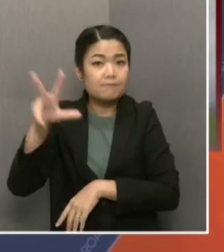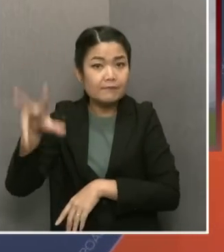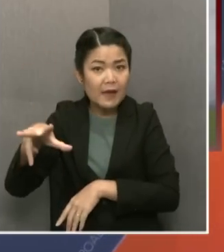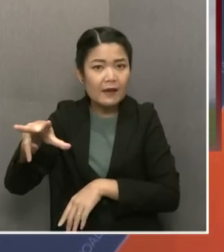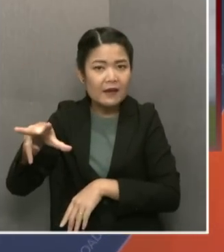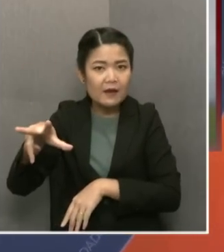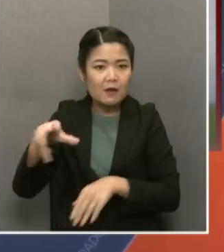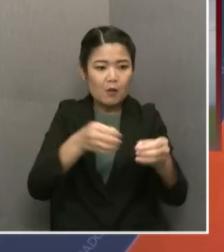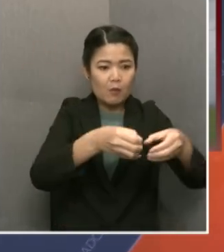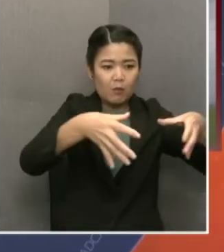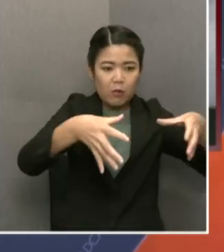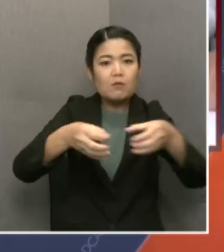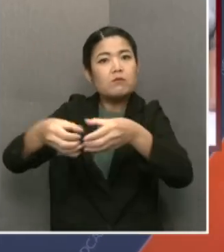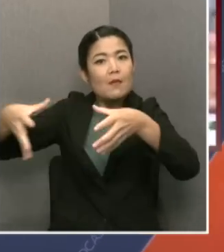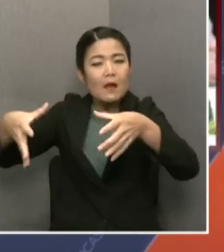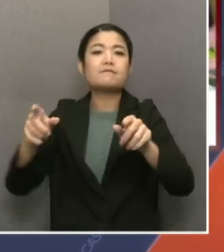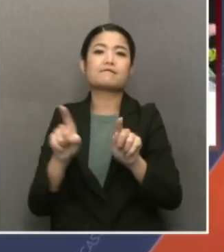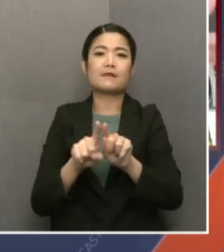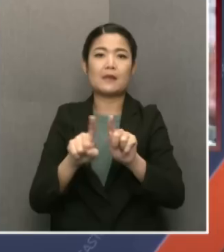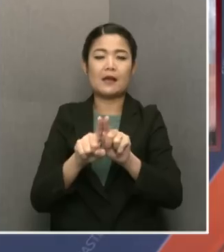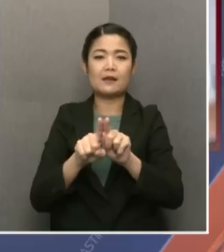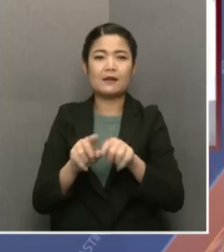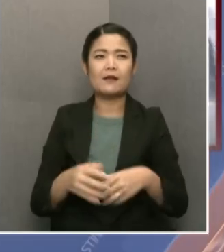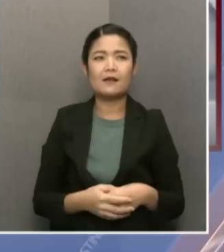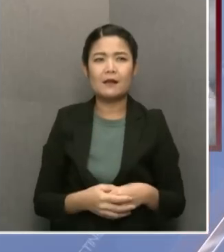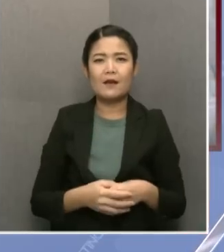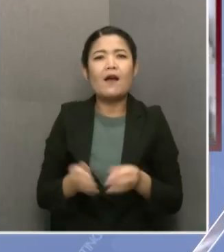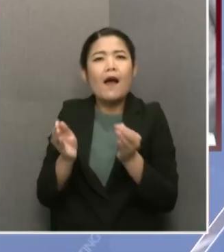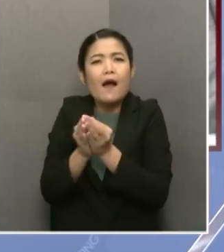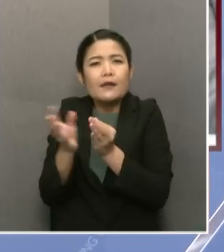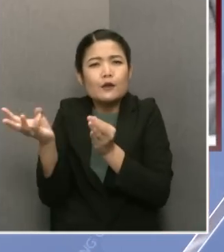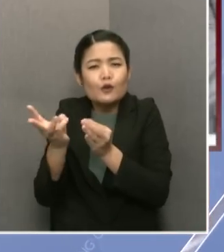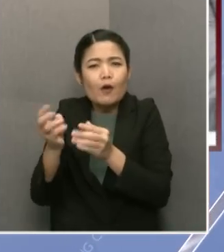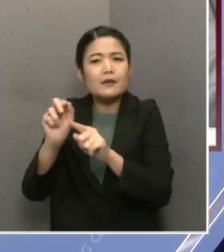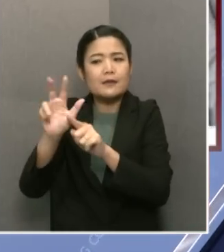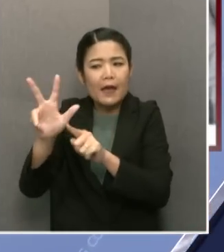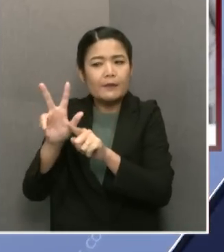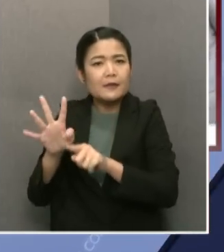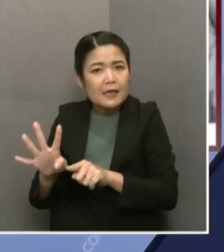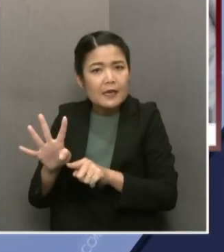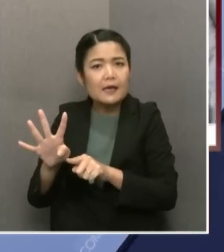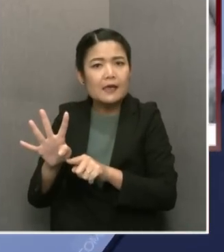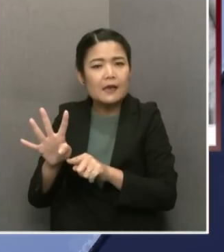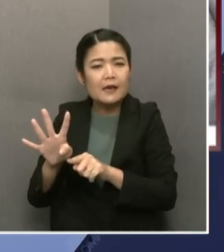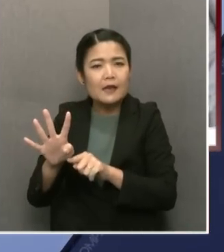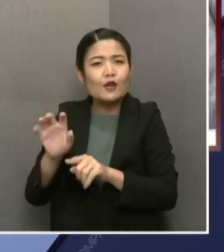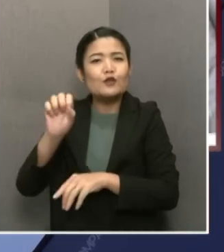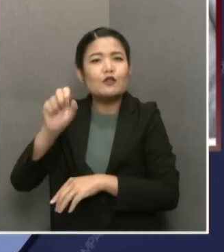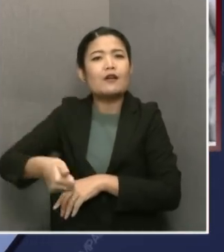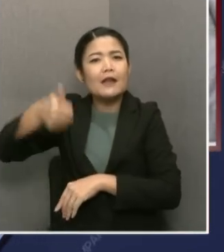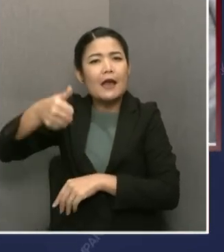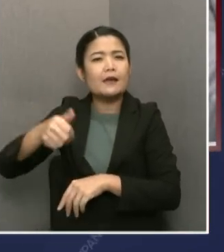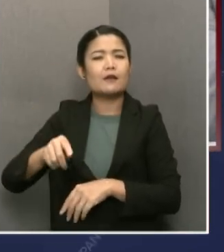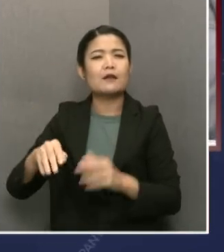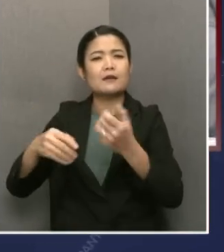พรรคใหญ่ทั้งคู่นะครับในขณะที่พรรคที่ต่ำกว่านั้นลงมาเนี่ยก็ล้วนเป็นพรรคที่ต่ำ 10ที่นั่งทั้งหมดนะที่เป็น